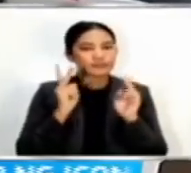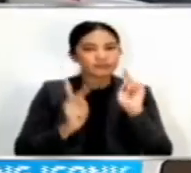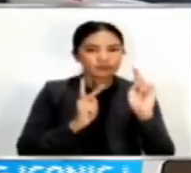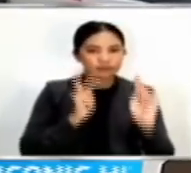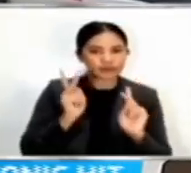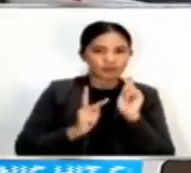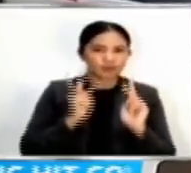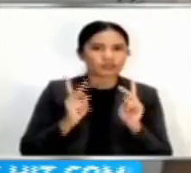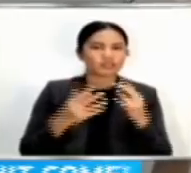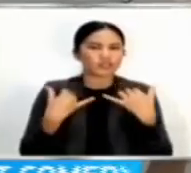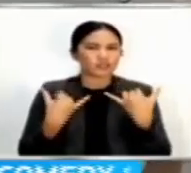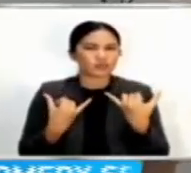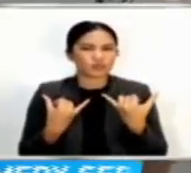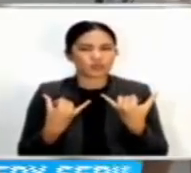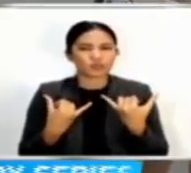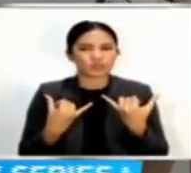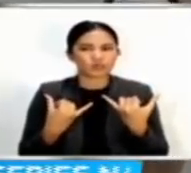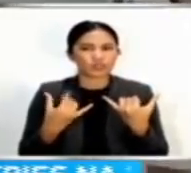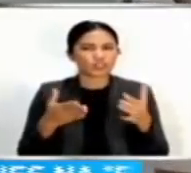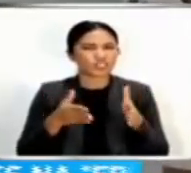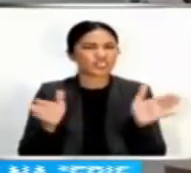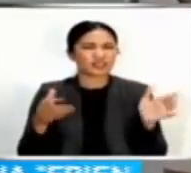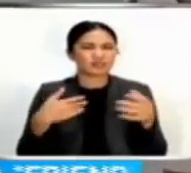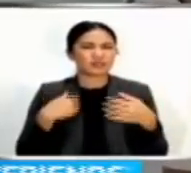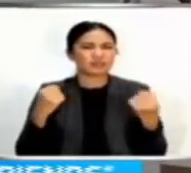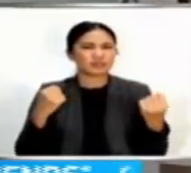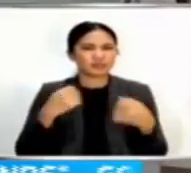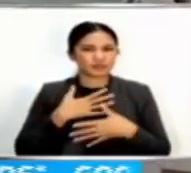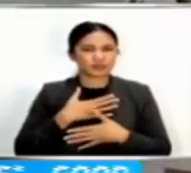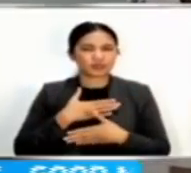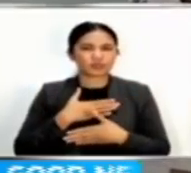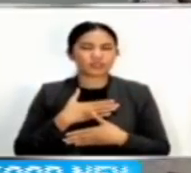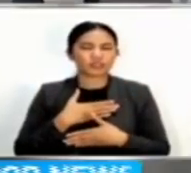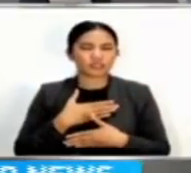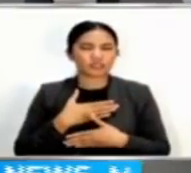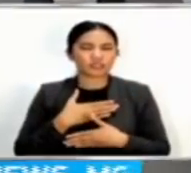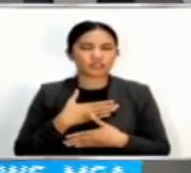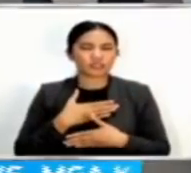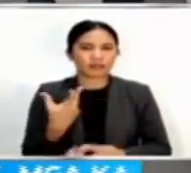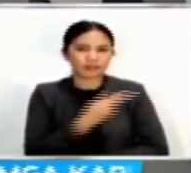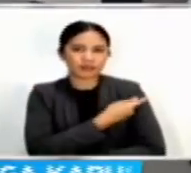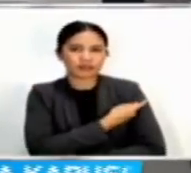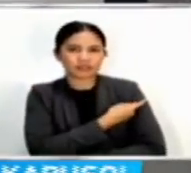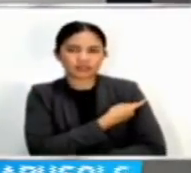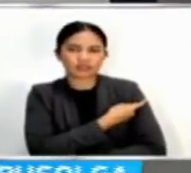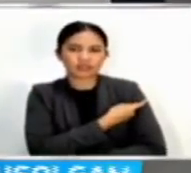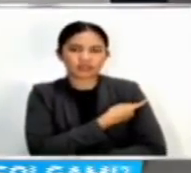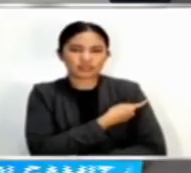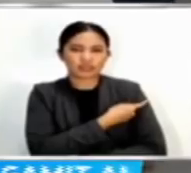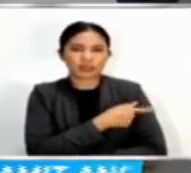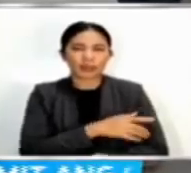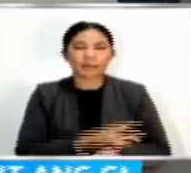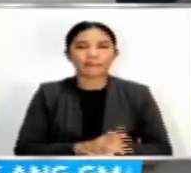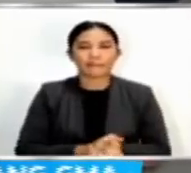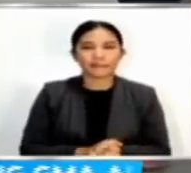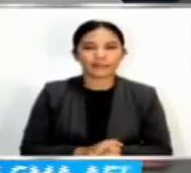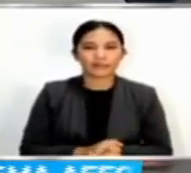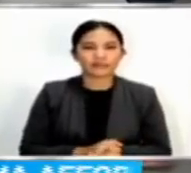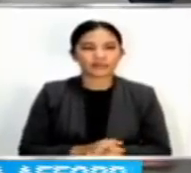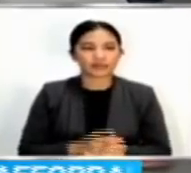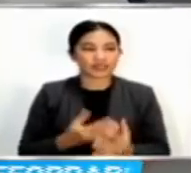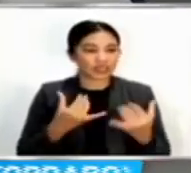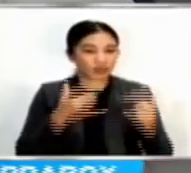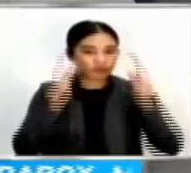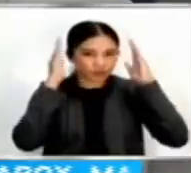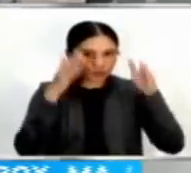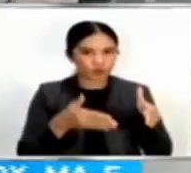parang in general, takot pa rin po, no, na magpabakuna. Ano ho, kasi ito parang ang concentration natin ngayon, puro COVID